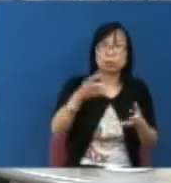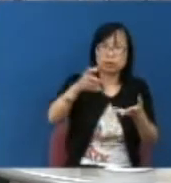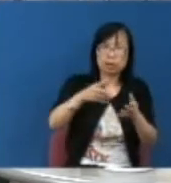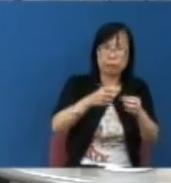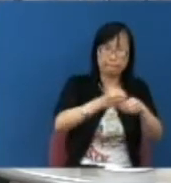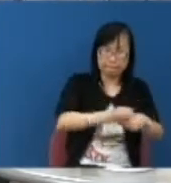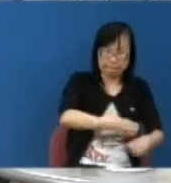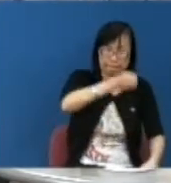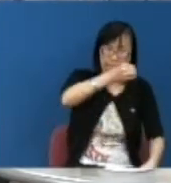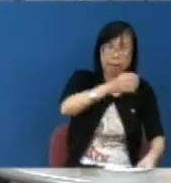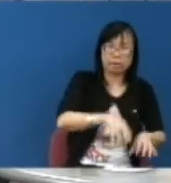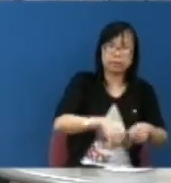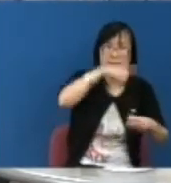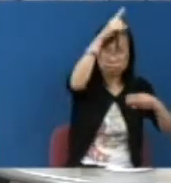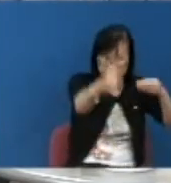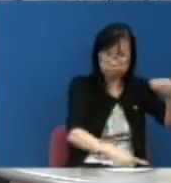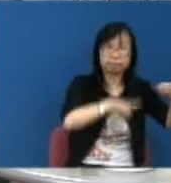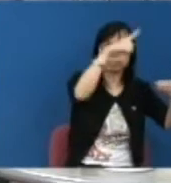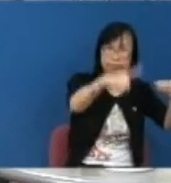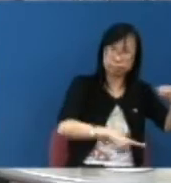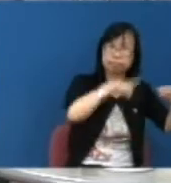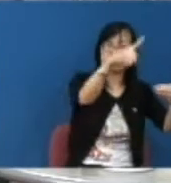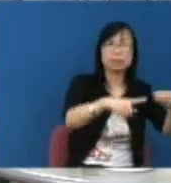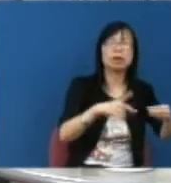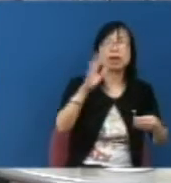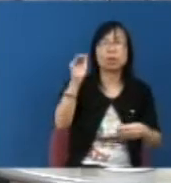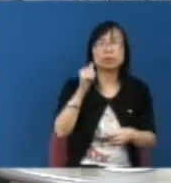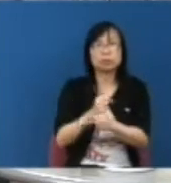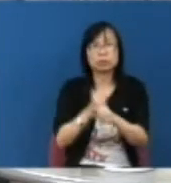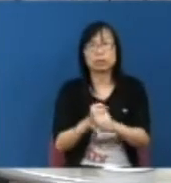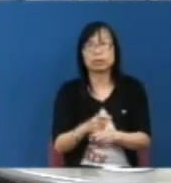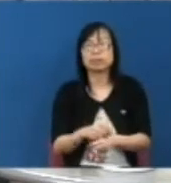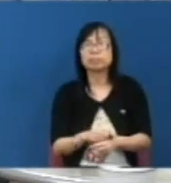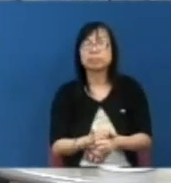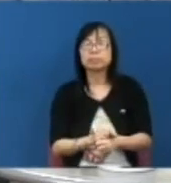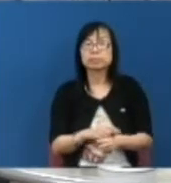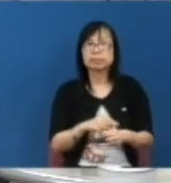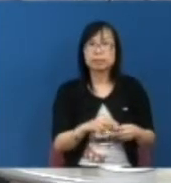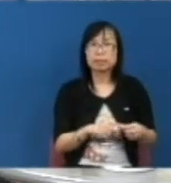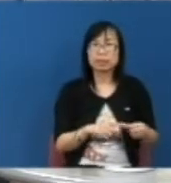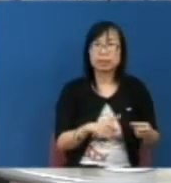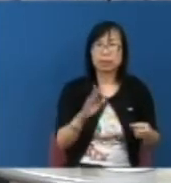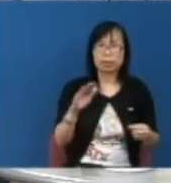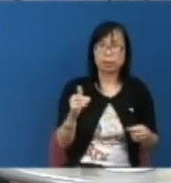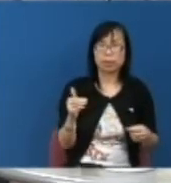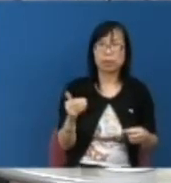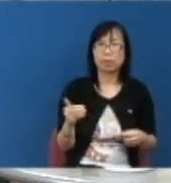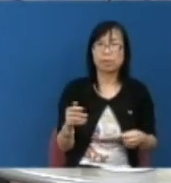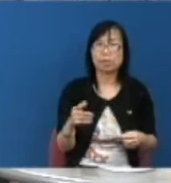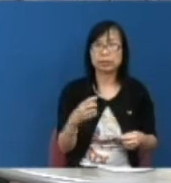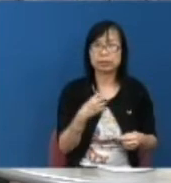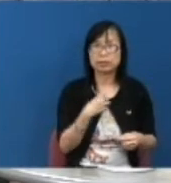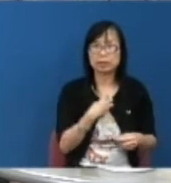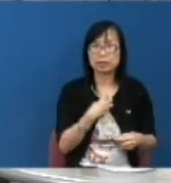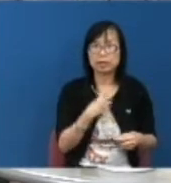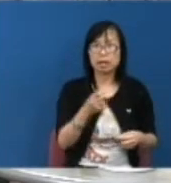上去用，咁其實咧仲可以做多一樣嘢，就係用個 timer， 係啦。當可能你覺得